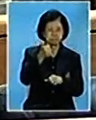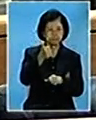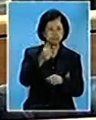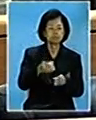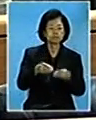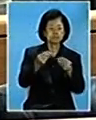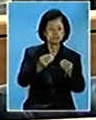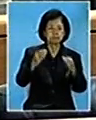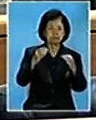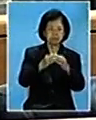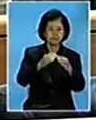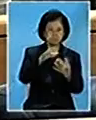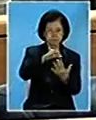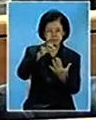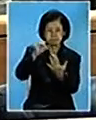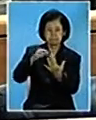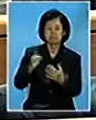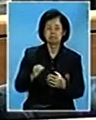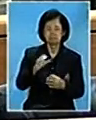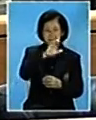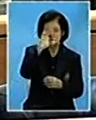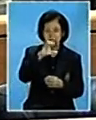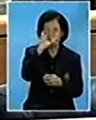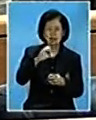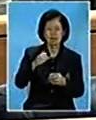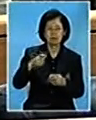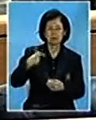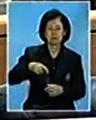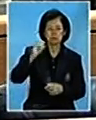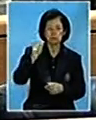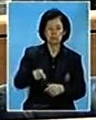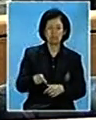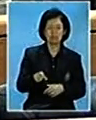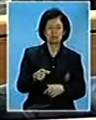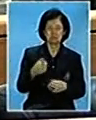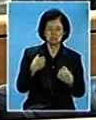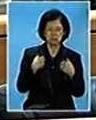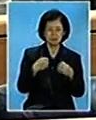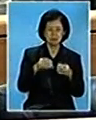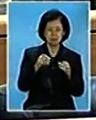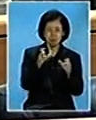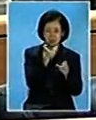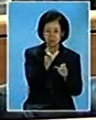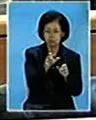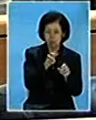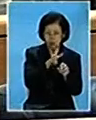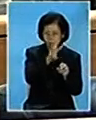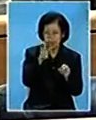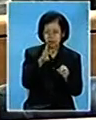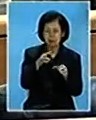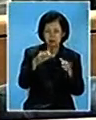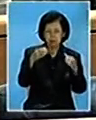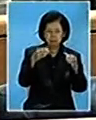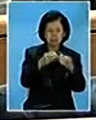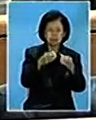การเมืองเนี่ยเข้ามาสรรหาตุลาการศาลรัฐธรรมนูญเนี่ยนะครับมันมีช่องว่างช่องโหว่ครับเพราะพรรคที่เสียงข้างมากกับพร